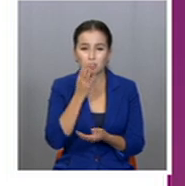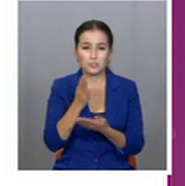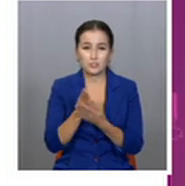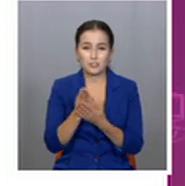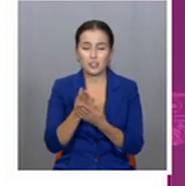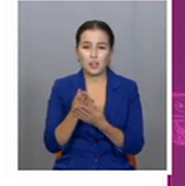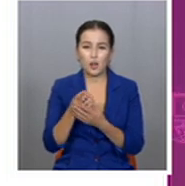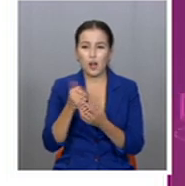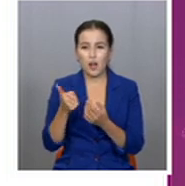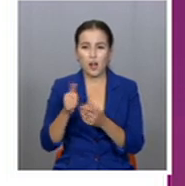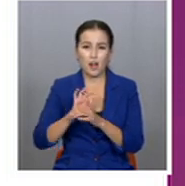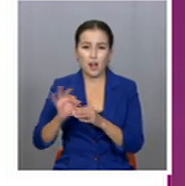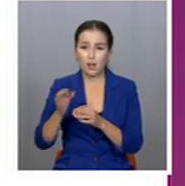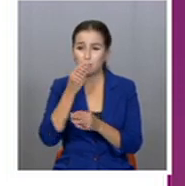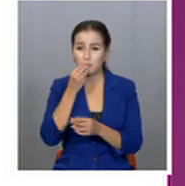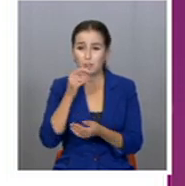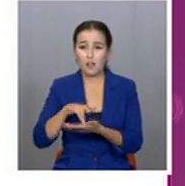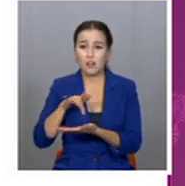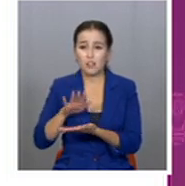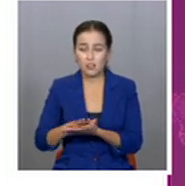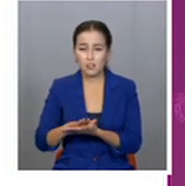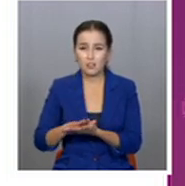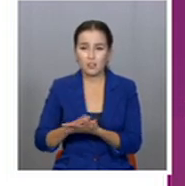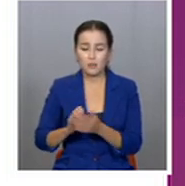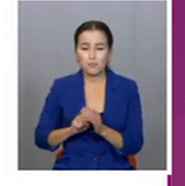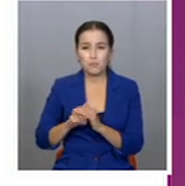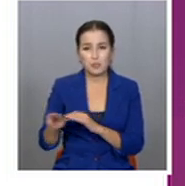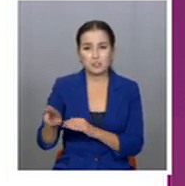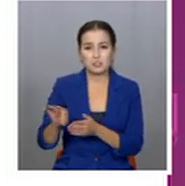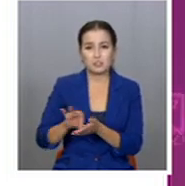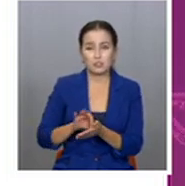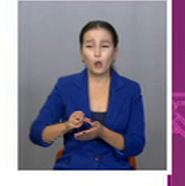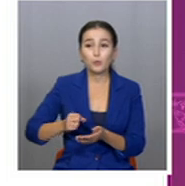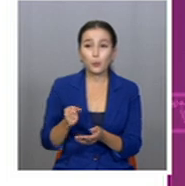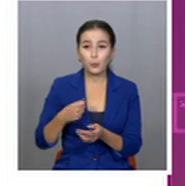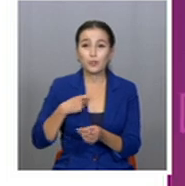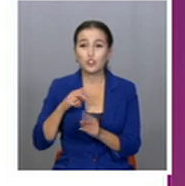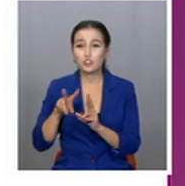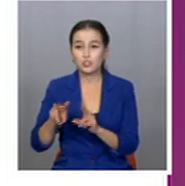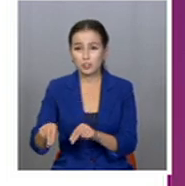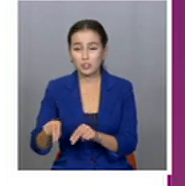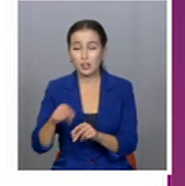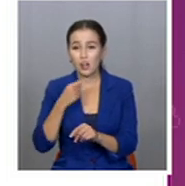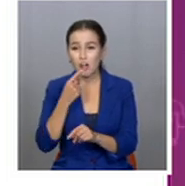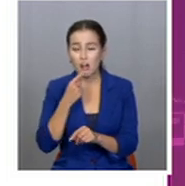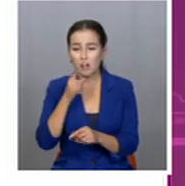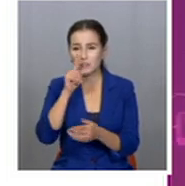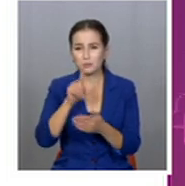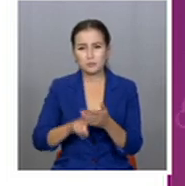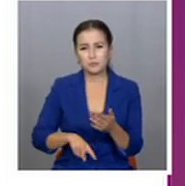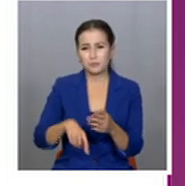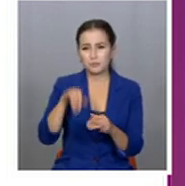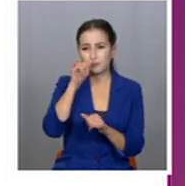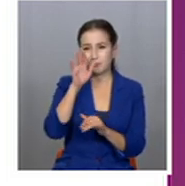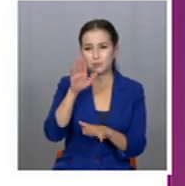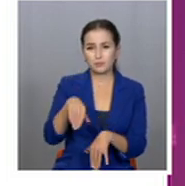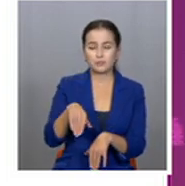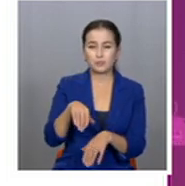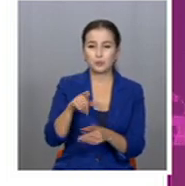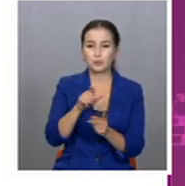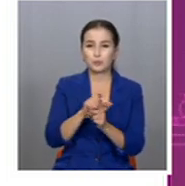шырқайналар, жем таусылса жалт береді, досыңмын деп ант береді, сенімсіз деген сөздермен